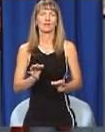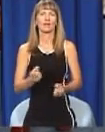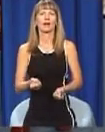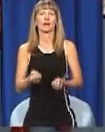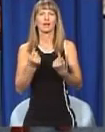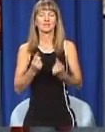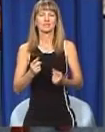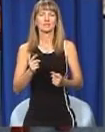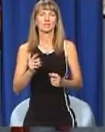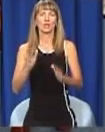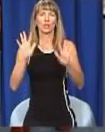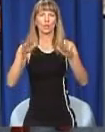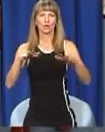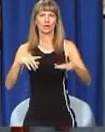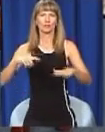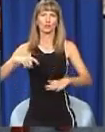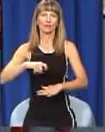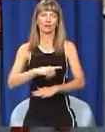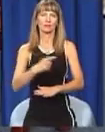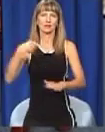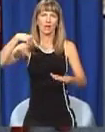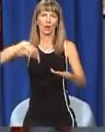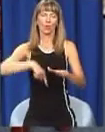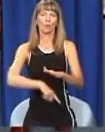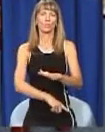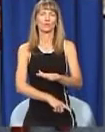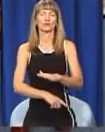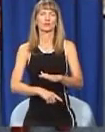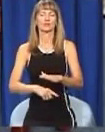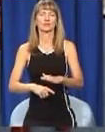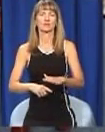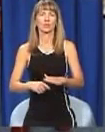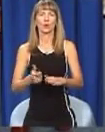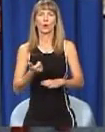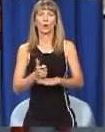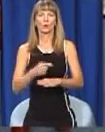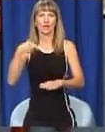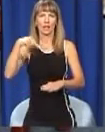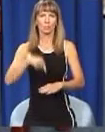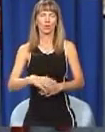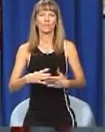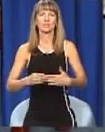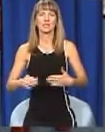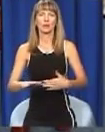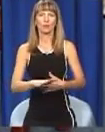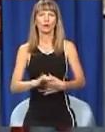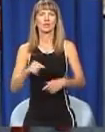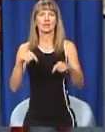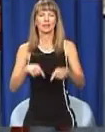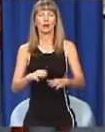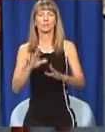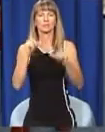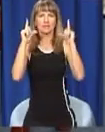що дощові черв'яки заглиблюються дуже-дуже глибоко в землю і там засинають.